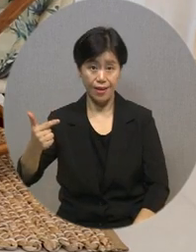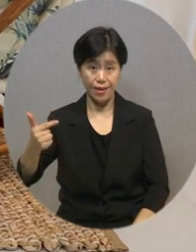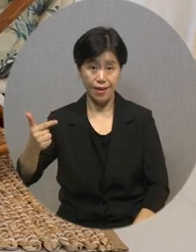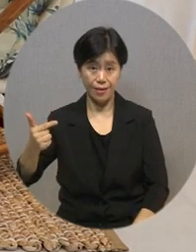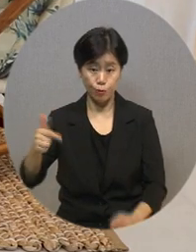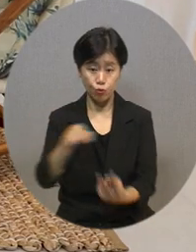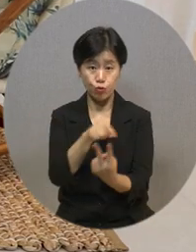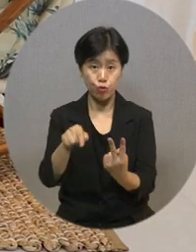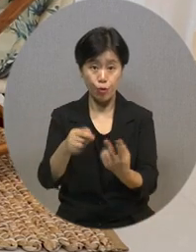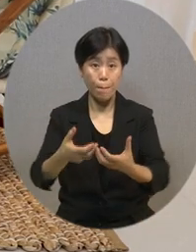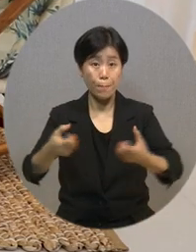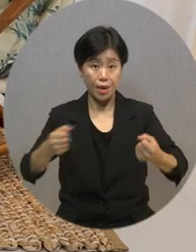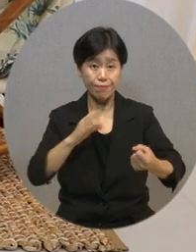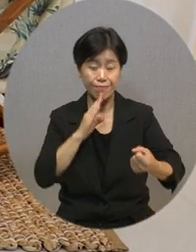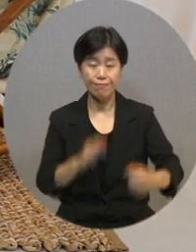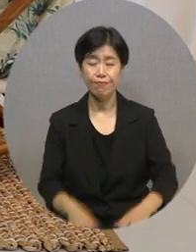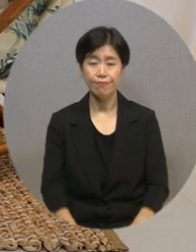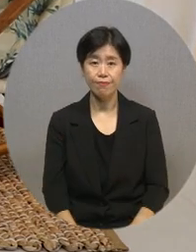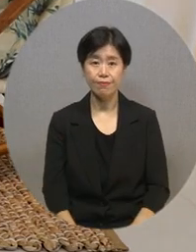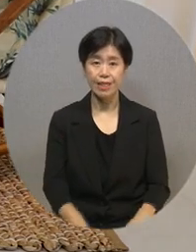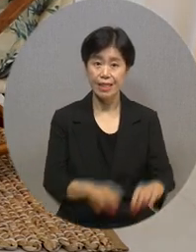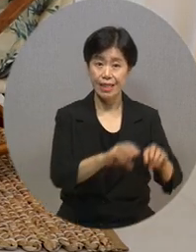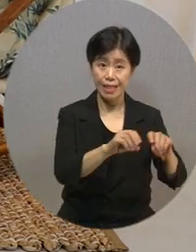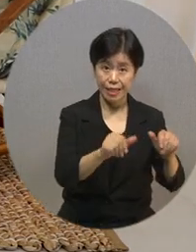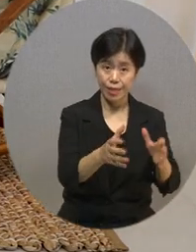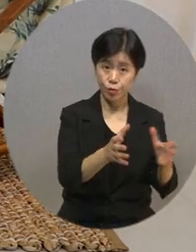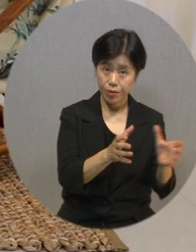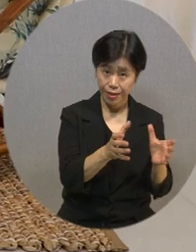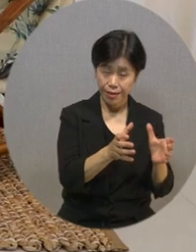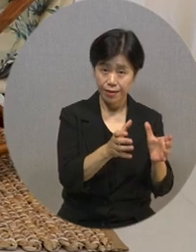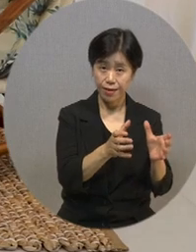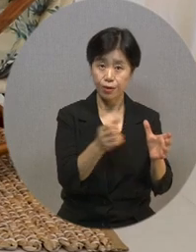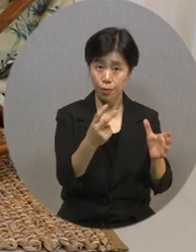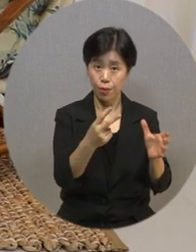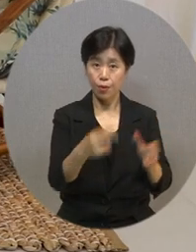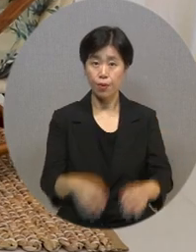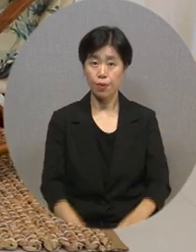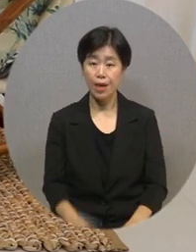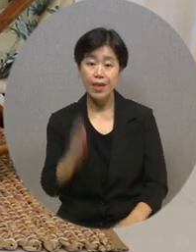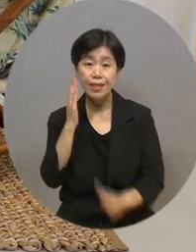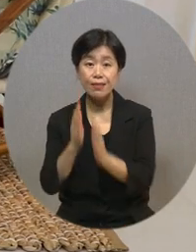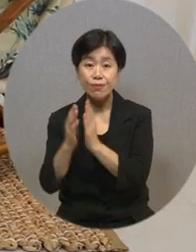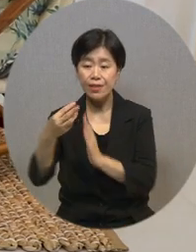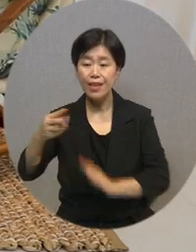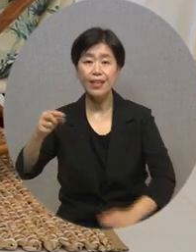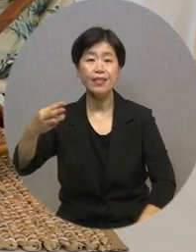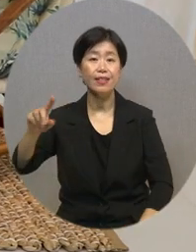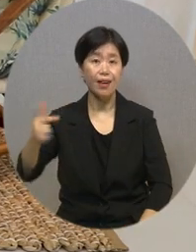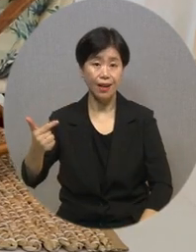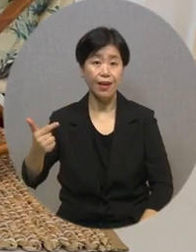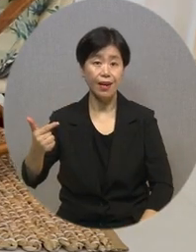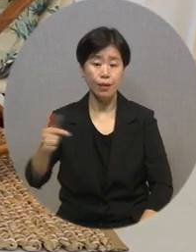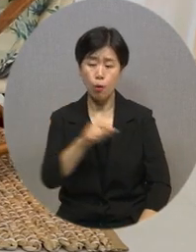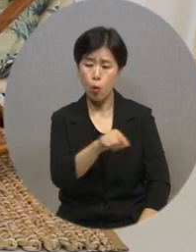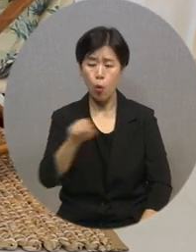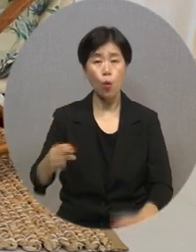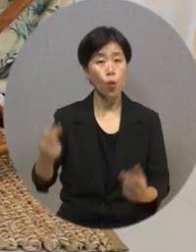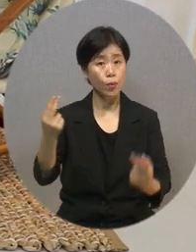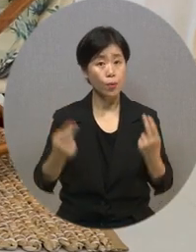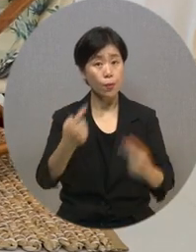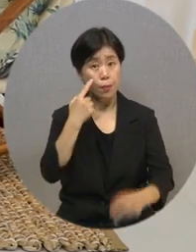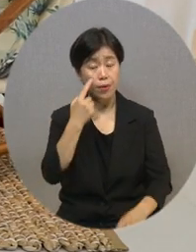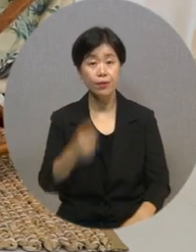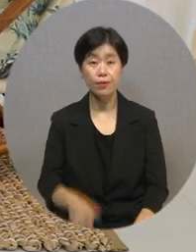크게 대두되고 있는데요. 흙과 도자기 예, 또 식물과 라탄 두 가지를 좀 비교해